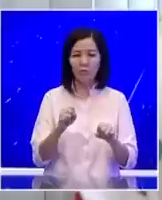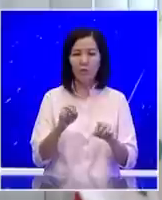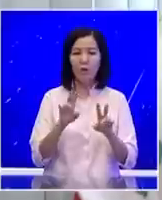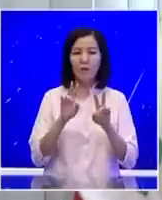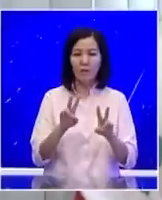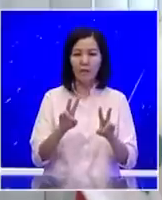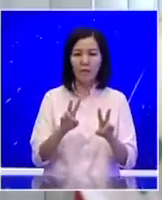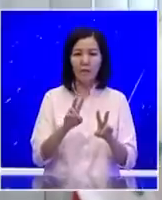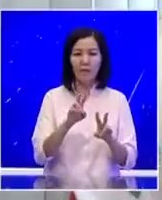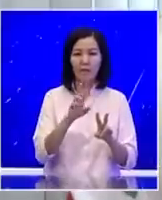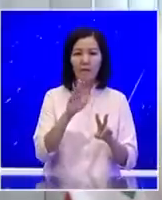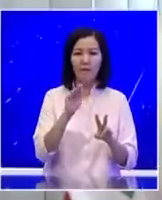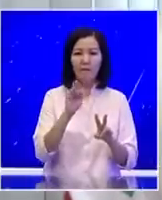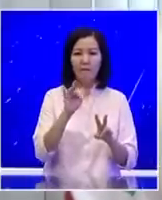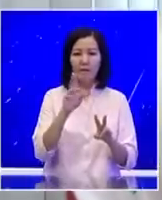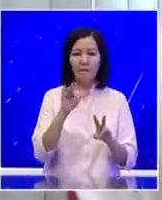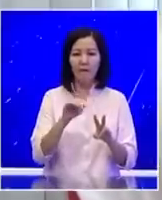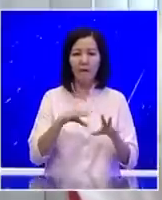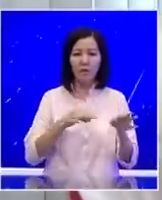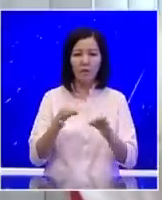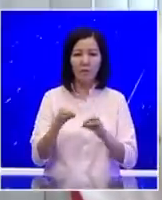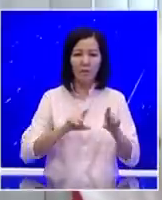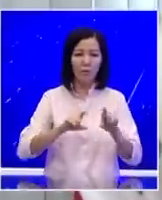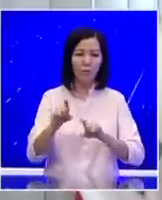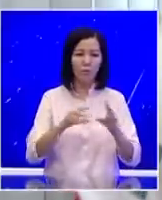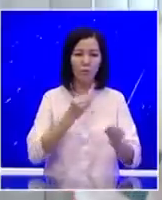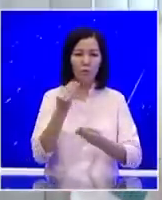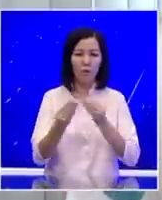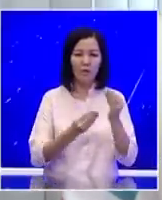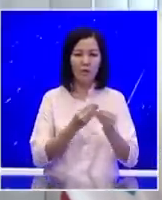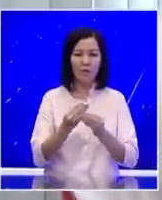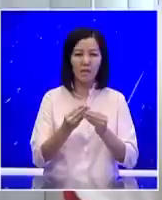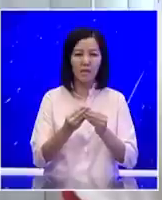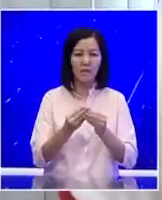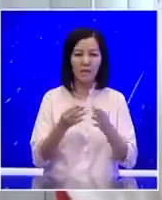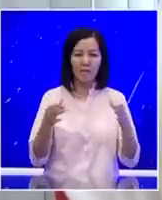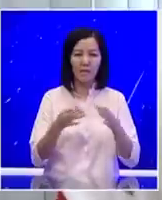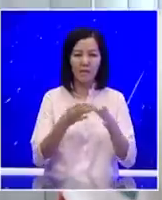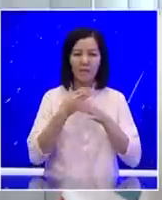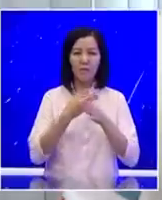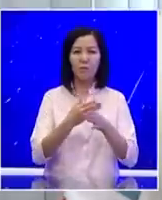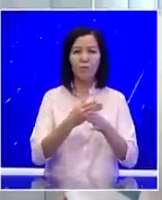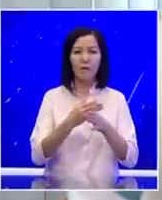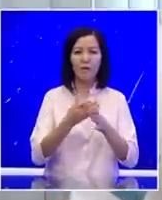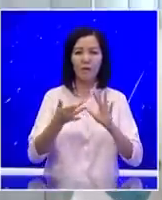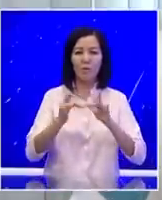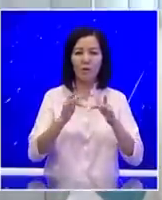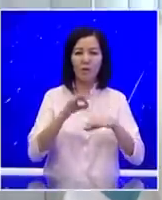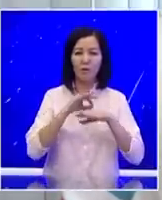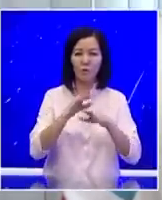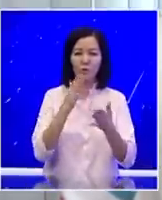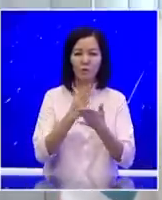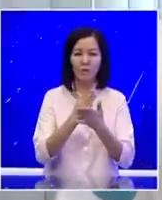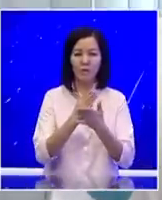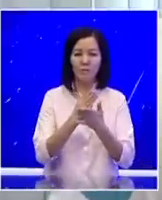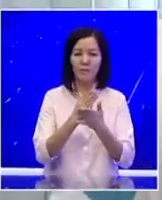осы FIFA және шахмат, дойбы сияқты ойындарды ғана федерация арқылы онлайн түрінде жүргізіп жатырмыз.